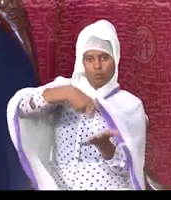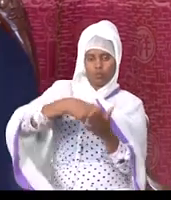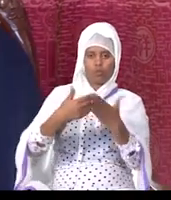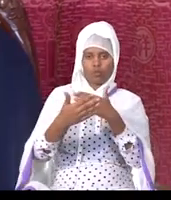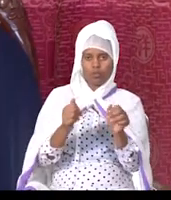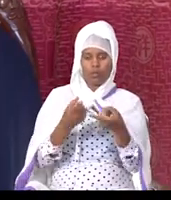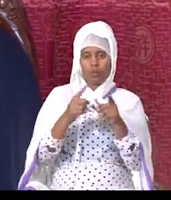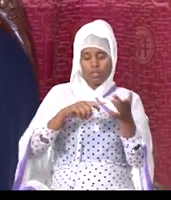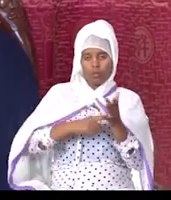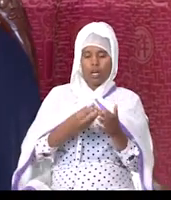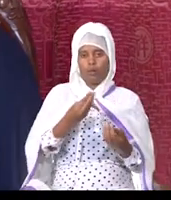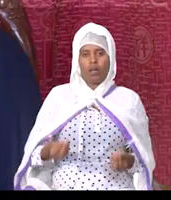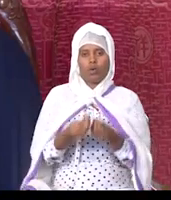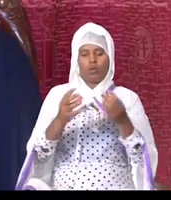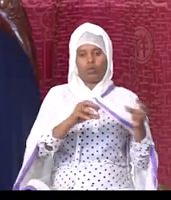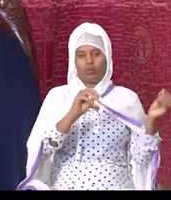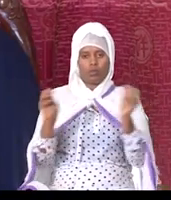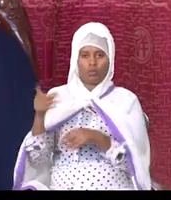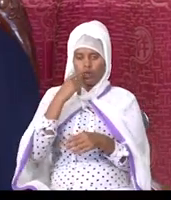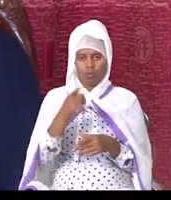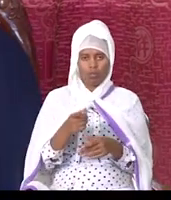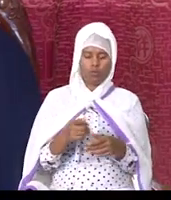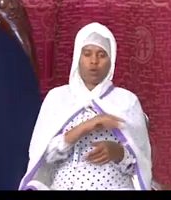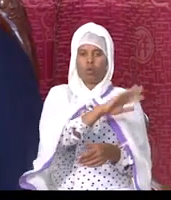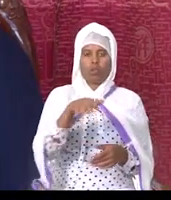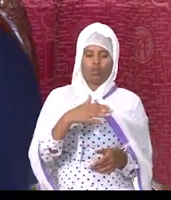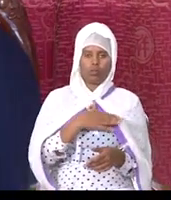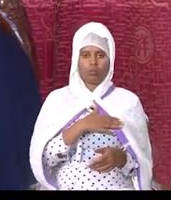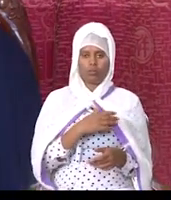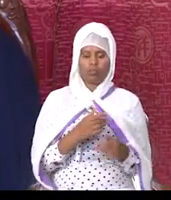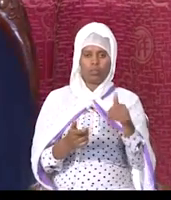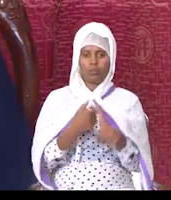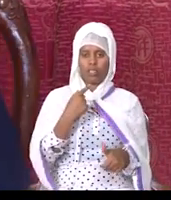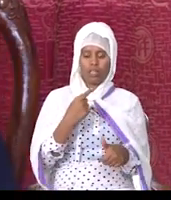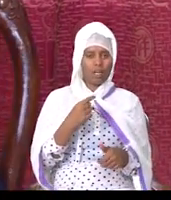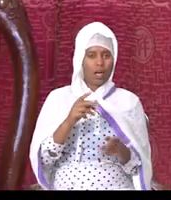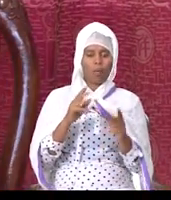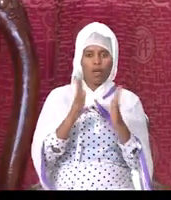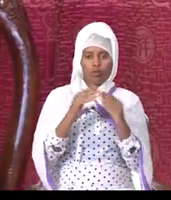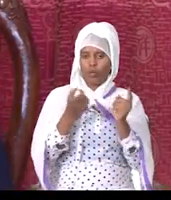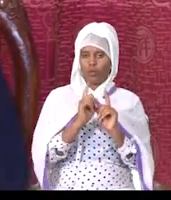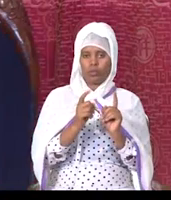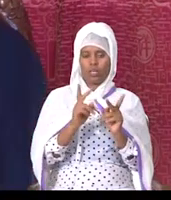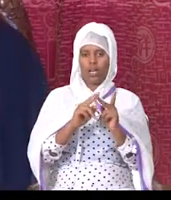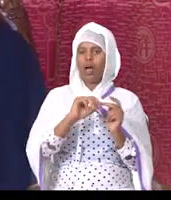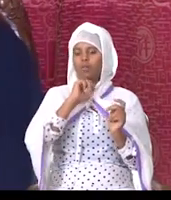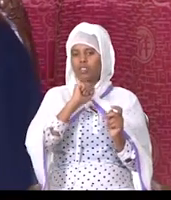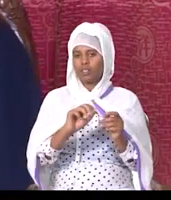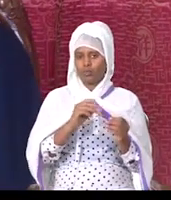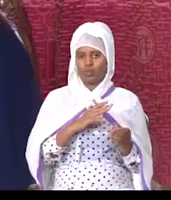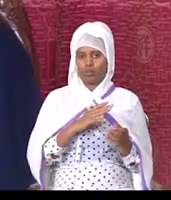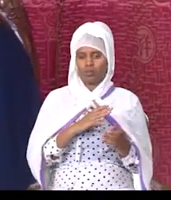ናብ ሓዊ ናብ እቶን ክድርበ እዩ ተባሂሉ ማለት እዩ። እሳቶም ግና ቅድም ኣብ ስደት እዮም ዘለዉ ማለት እዩ። ድሓር ከዓ መንእሰያት እዮም።